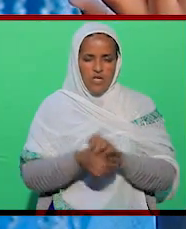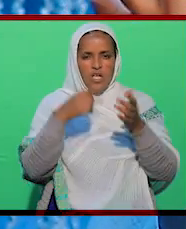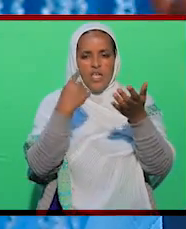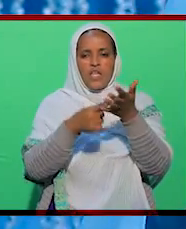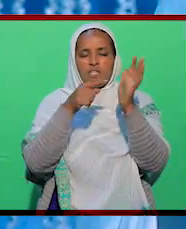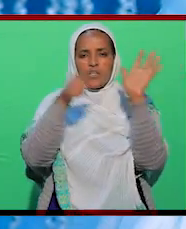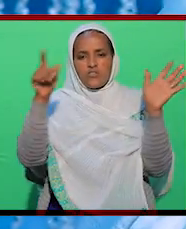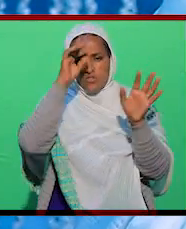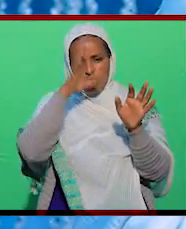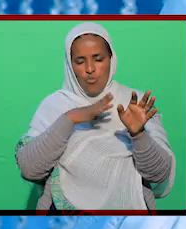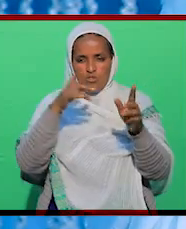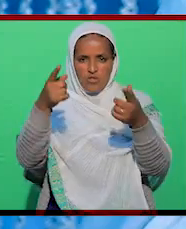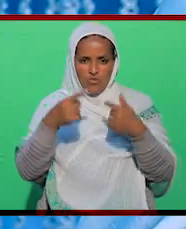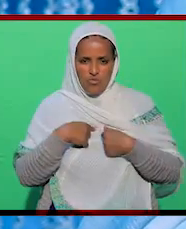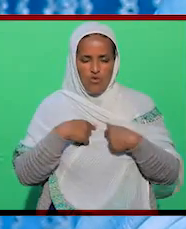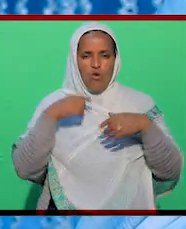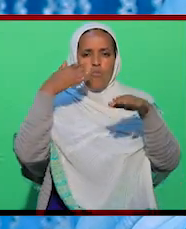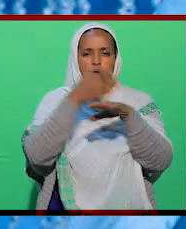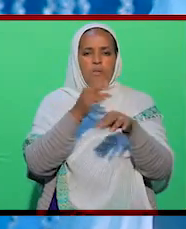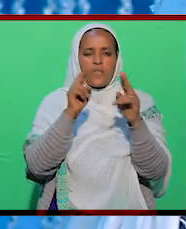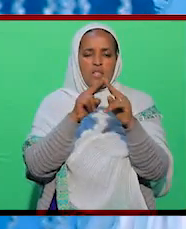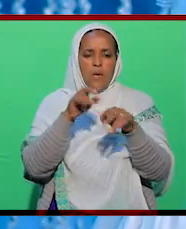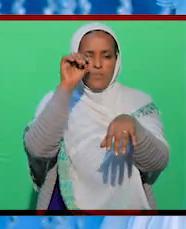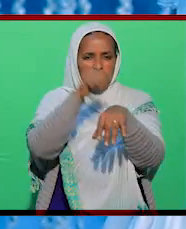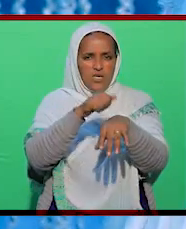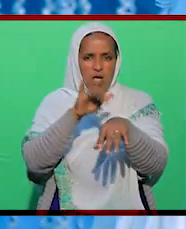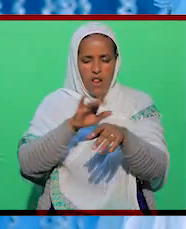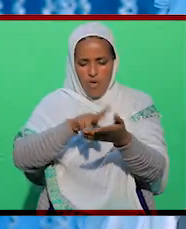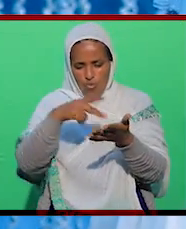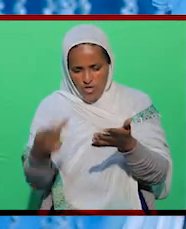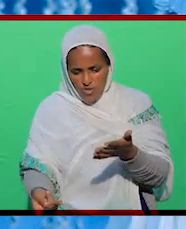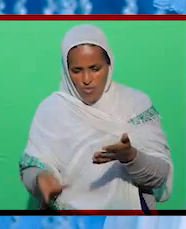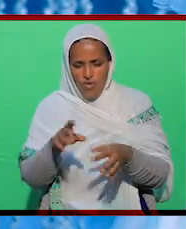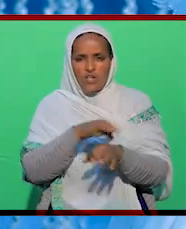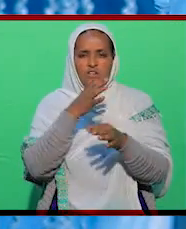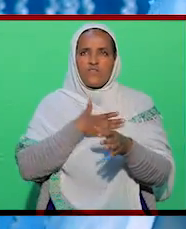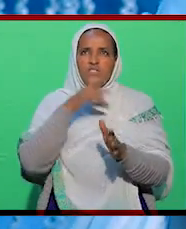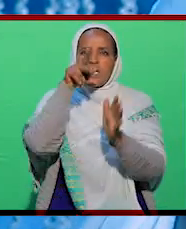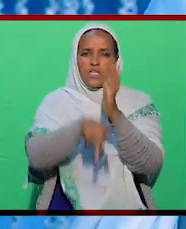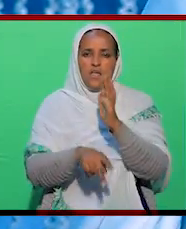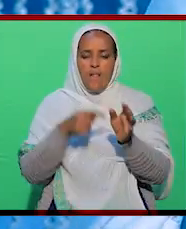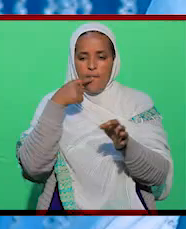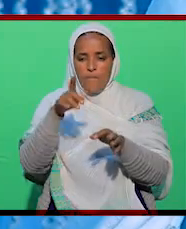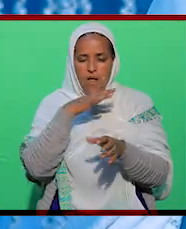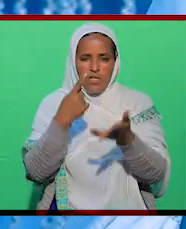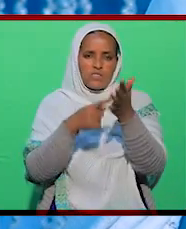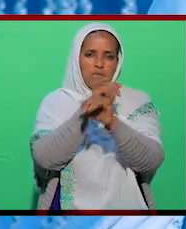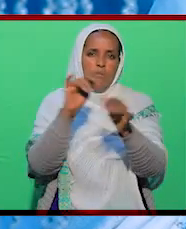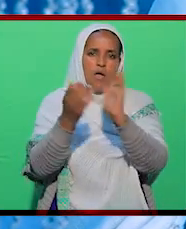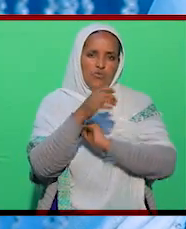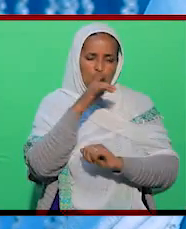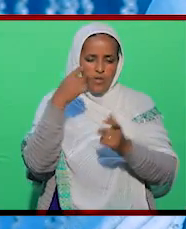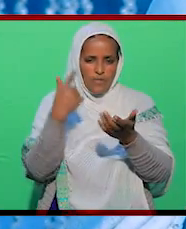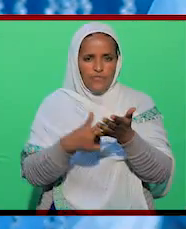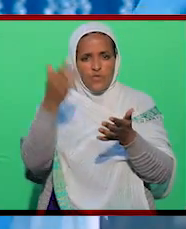ሞተች እና ይሄ ተገለጠላቸው ሰዎች ሄደው ነገሯቸው እና በኋላ በጣም ድንጋይ ላይ ወድቀው እስኪደሙ ድረስ ነፍሰ ገዳይ ነኝ እኔ